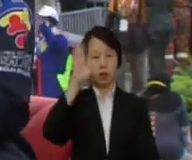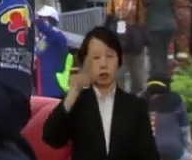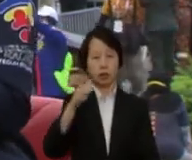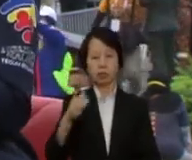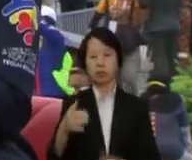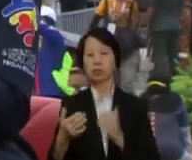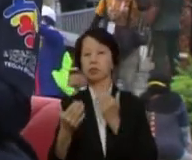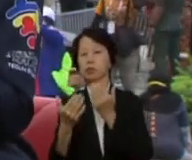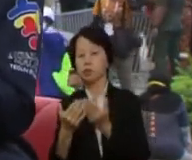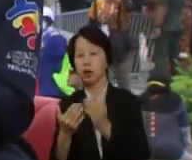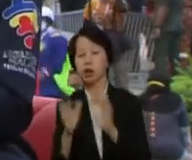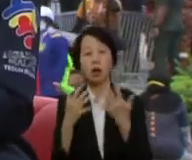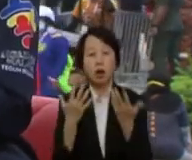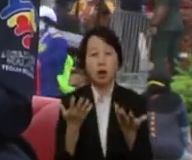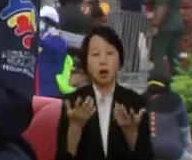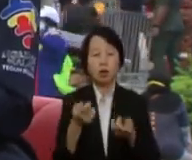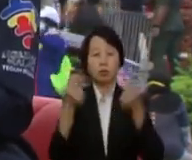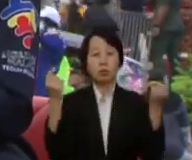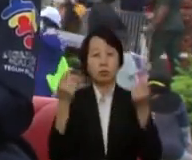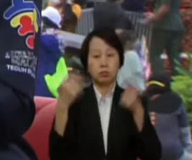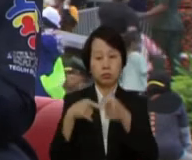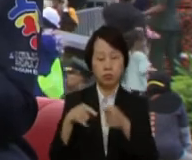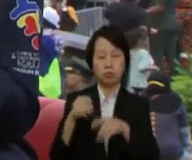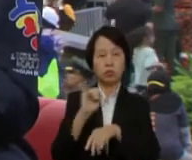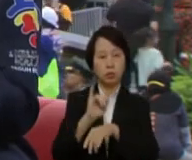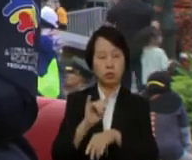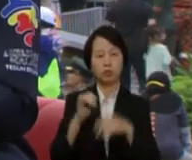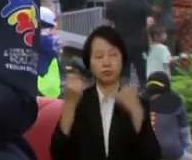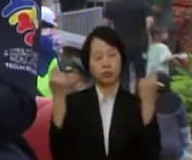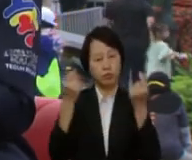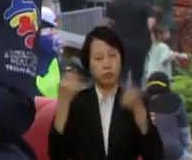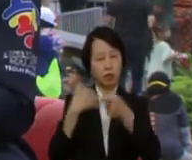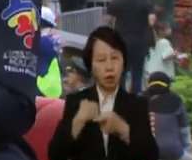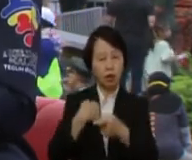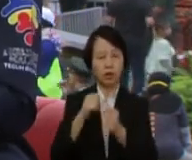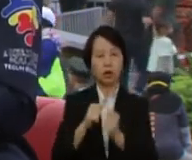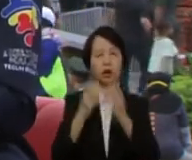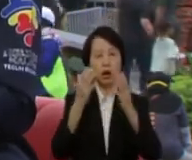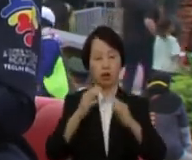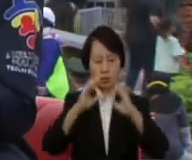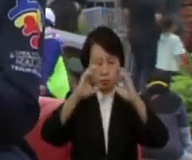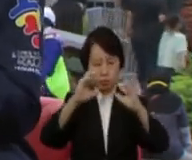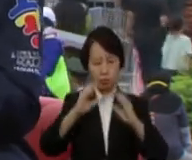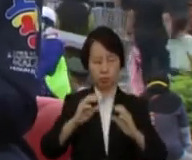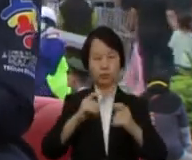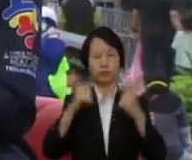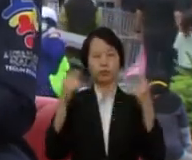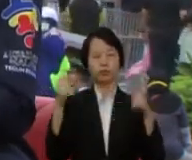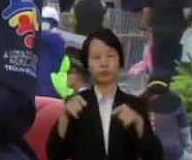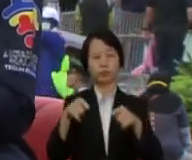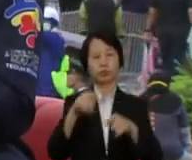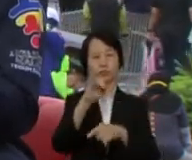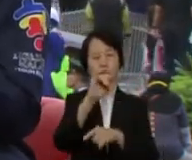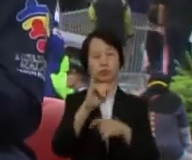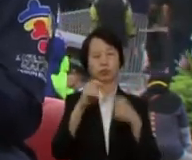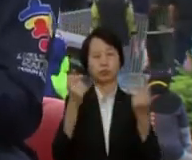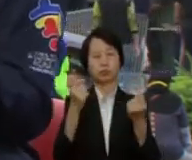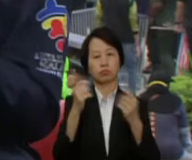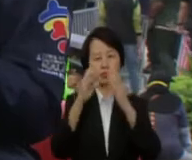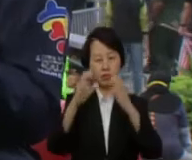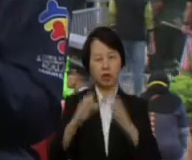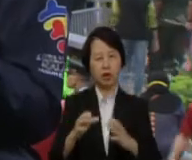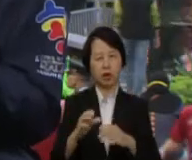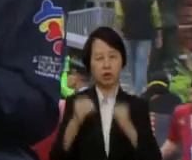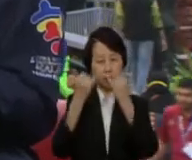rapat dengan bagaimana istiadat diadakan, bagaimana tertibnya istiadat yang dilaksanakan